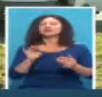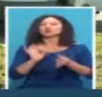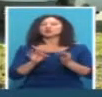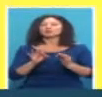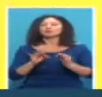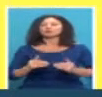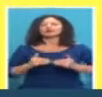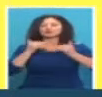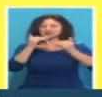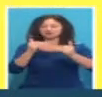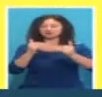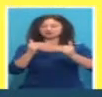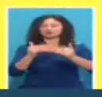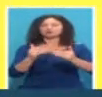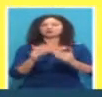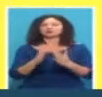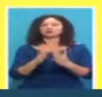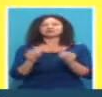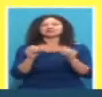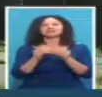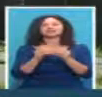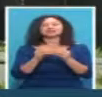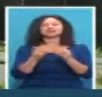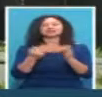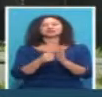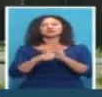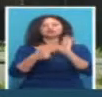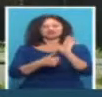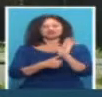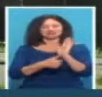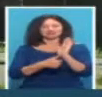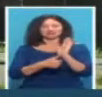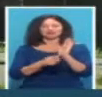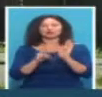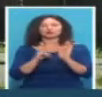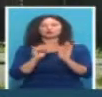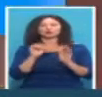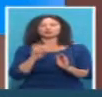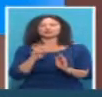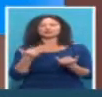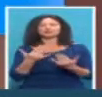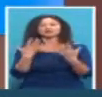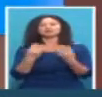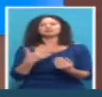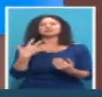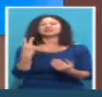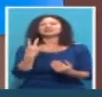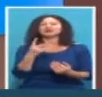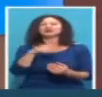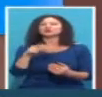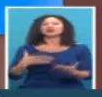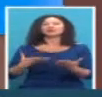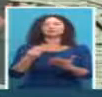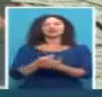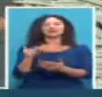просят с 10,6 кубометров до 16,61. На сегодняшний день лишь 52% жителей области